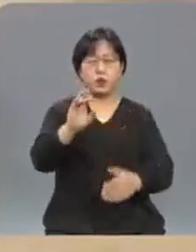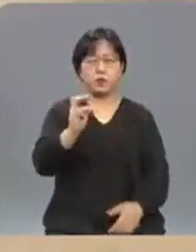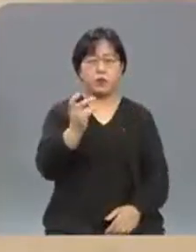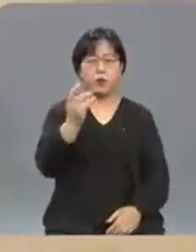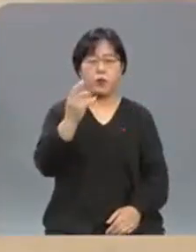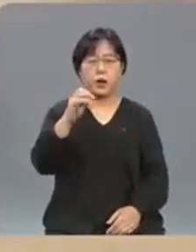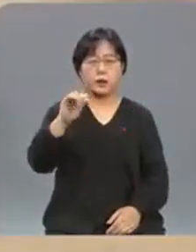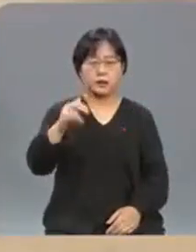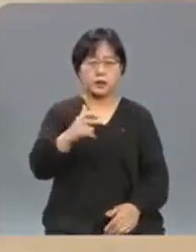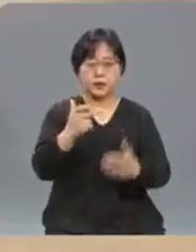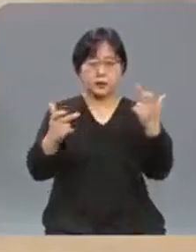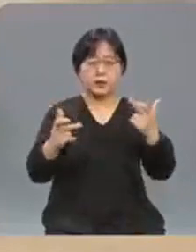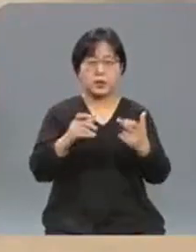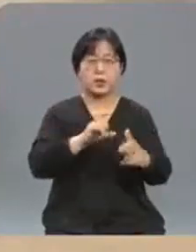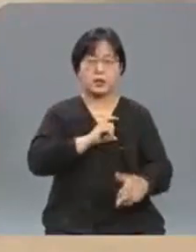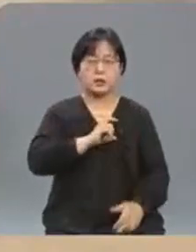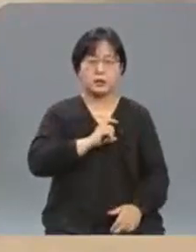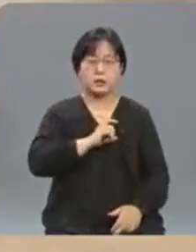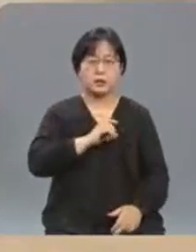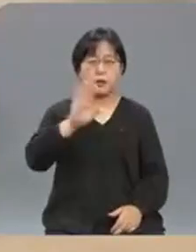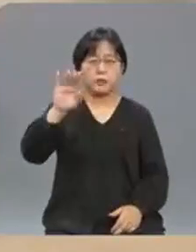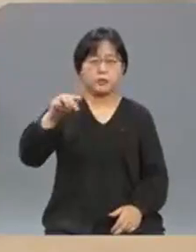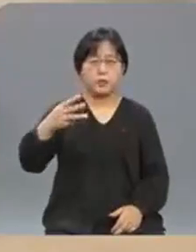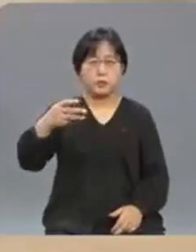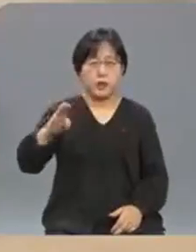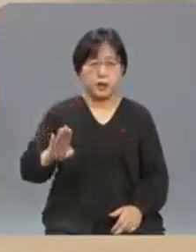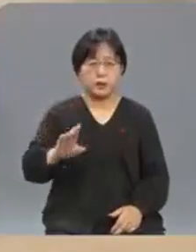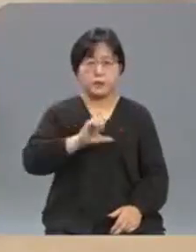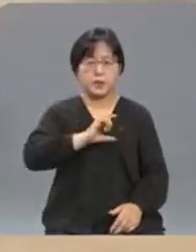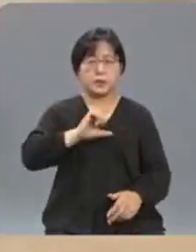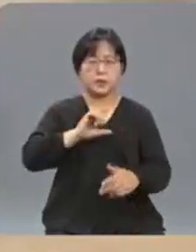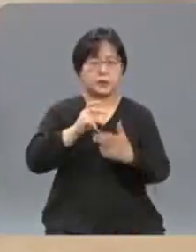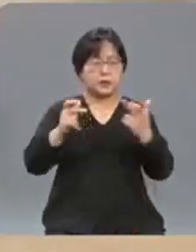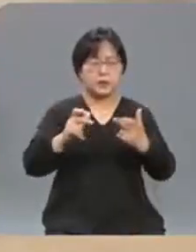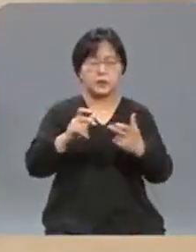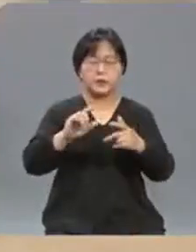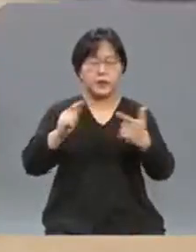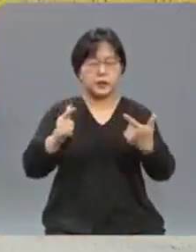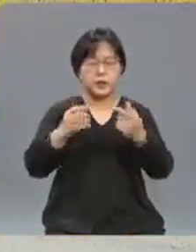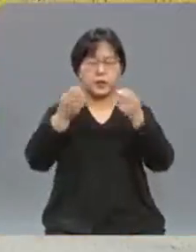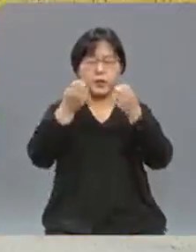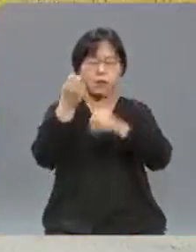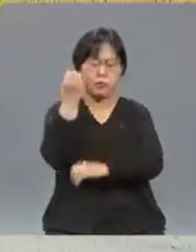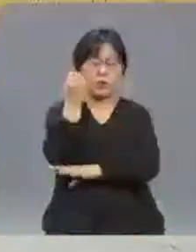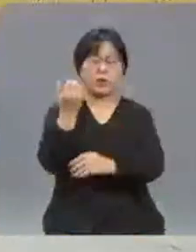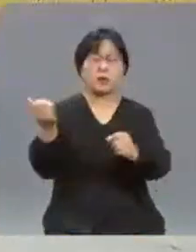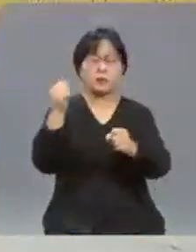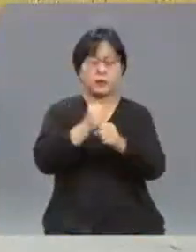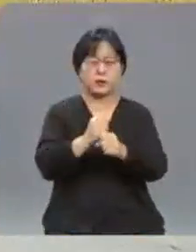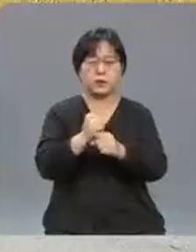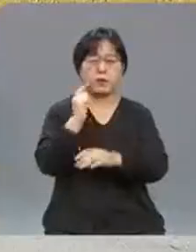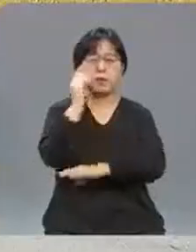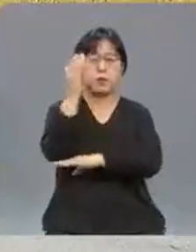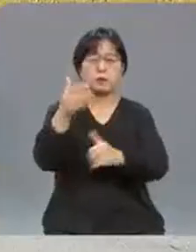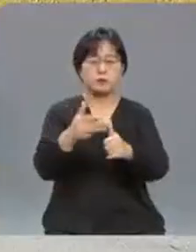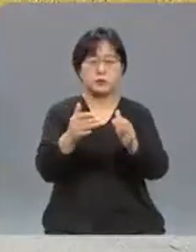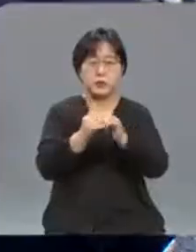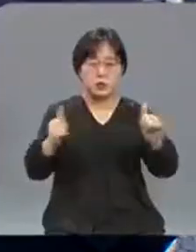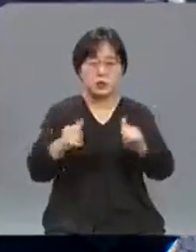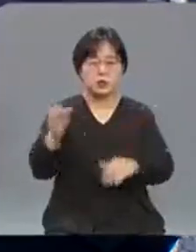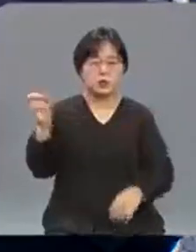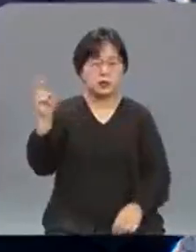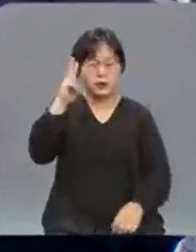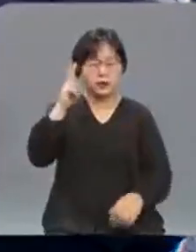불렀습니다 이렇게 계속 불갑산 갈게 아니라 다시 원래의 진명을 해보겠어 영광 국민들은 기습